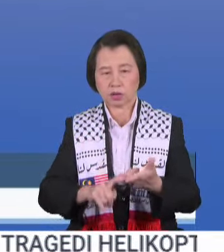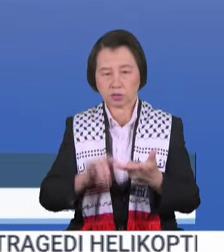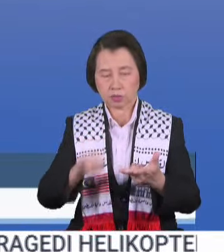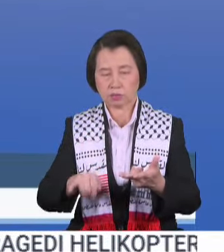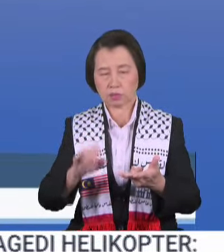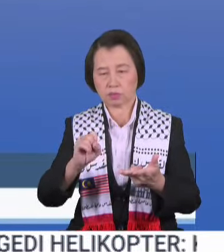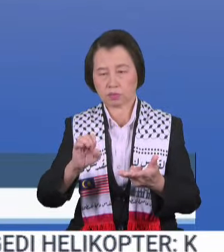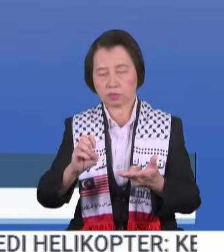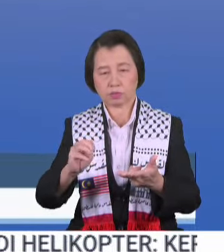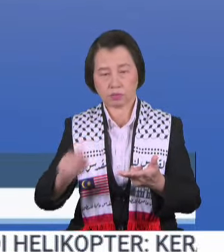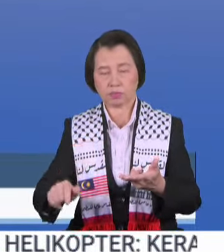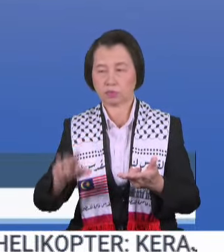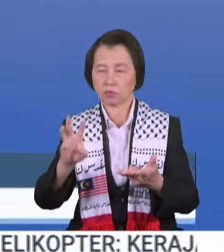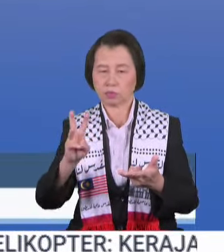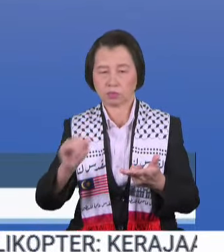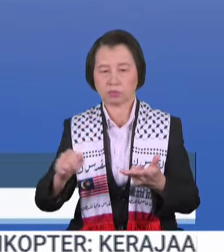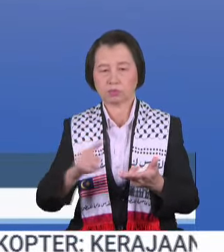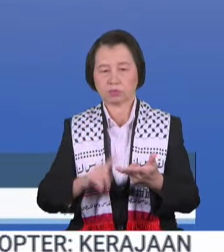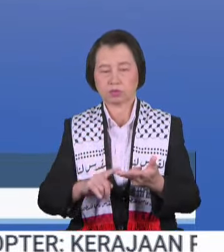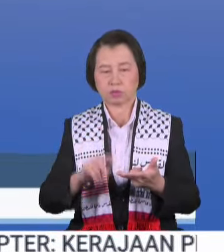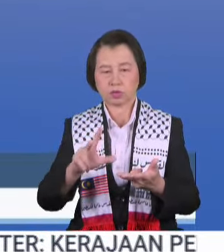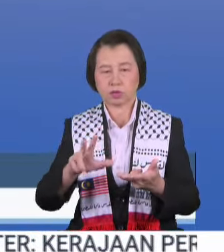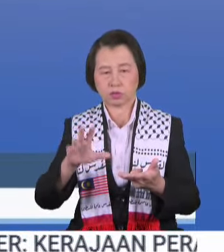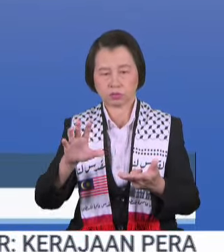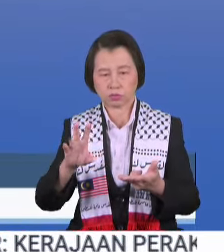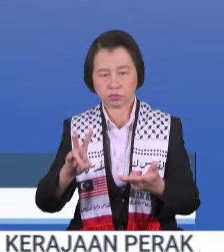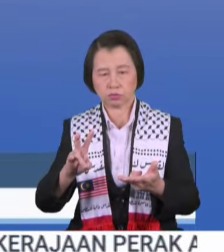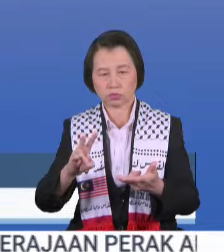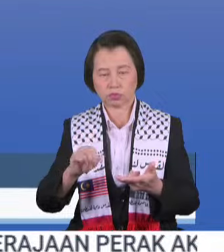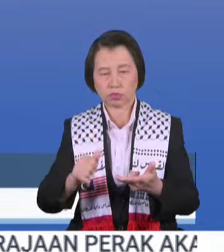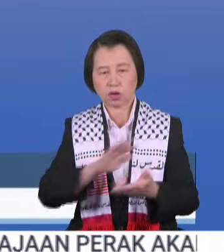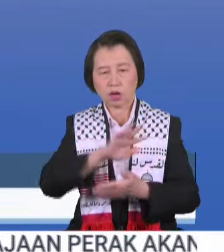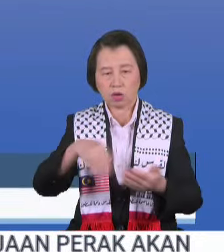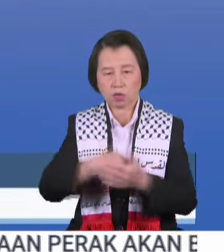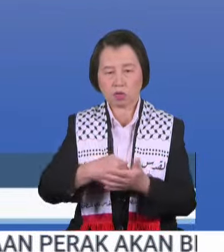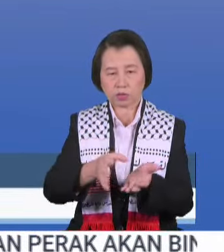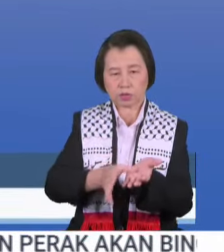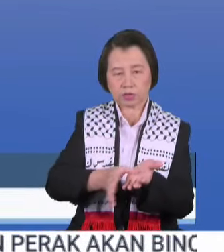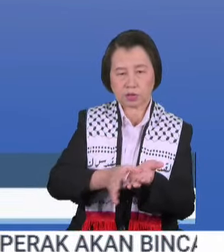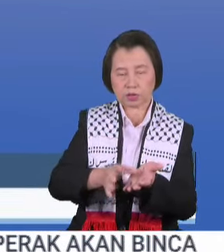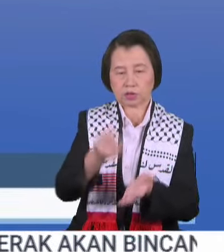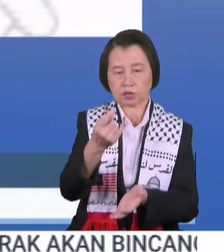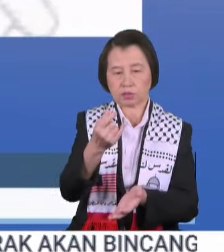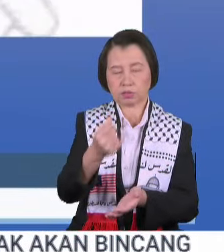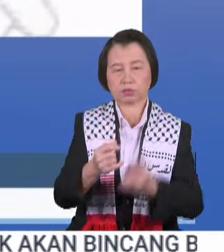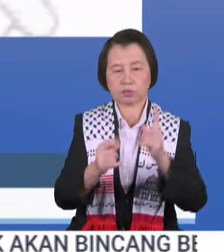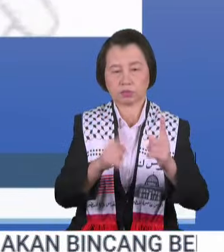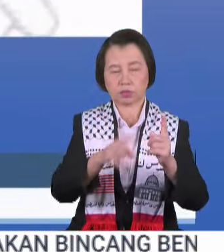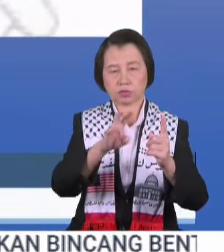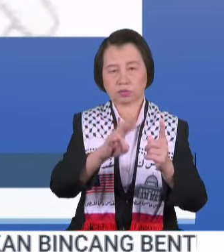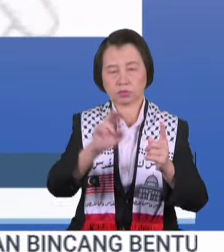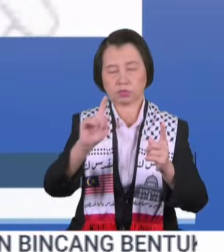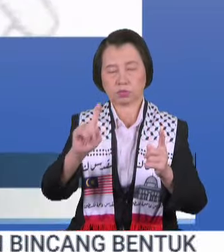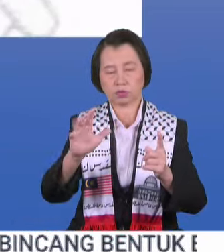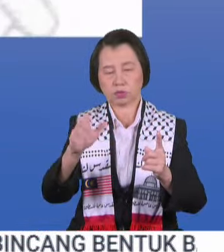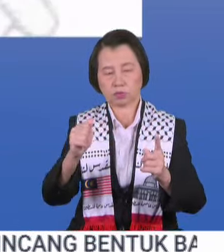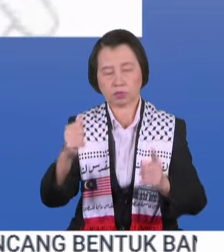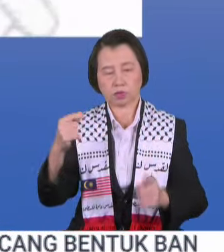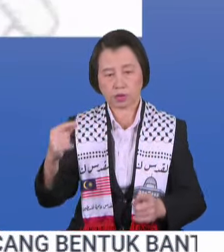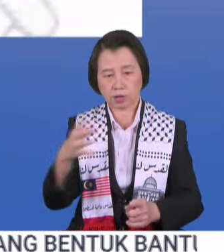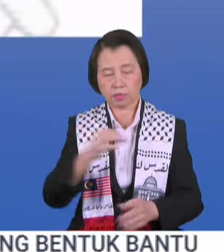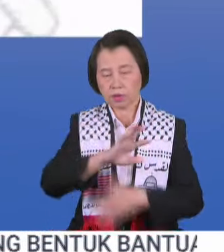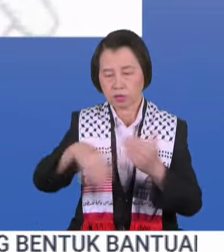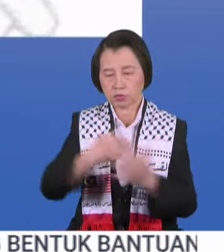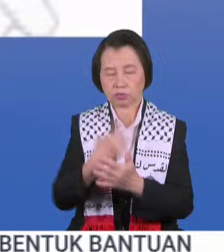Aramin 5.8.47 gram. Kesemua dadah tersebut dianggarkan bernilai RM1,710. Kedua-dua